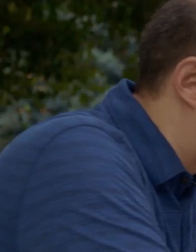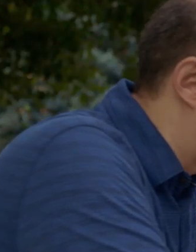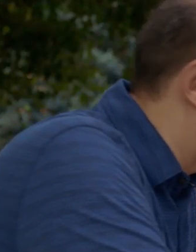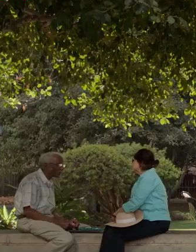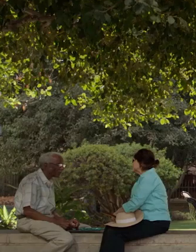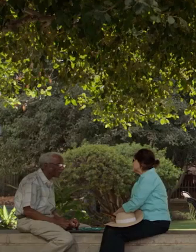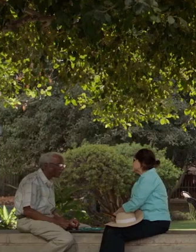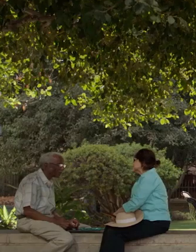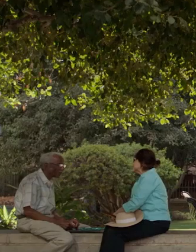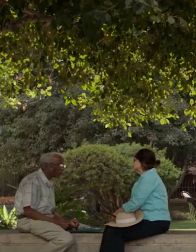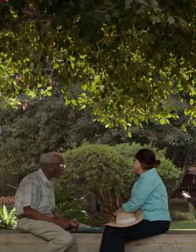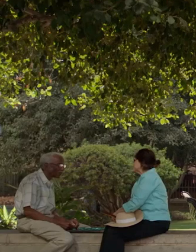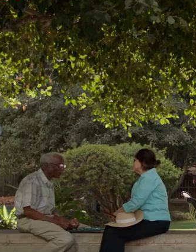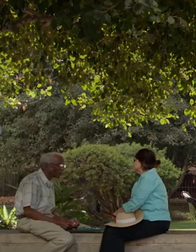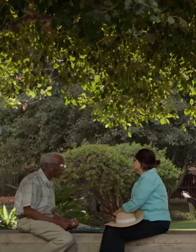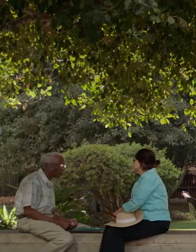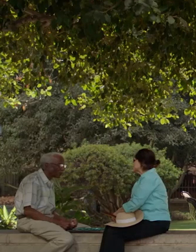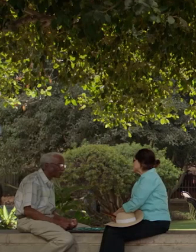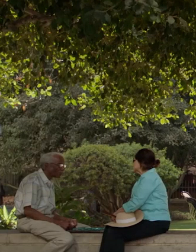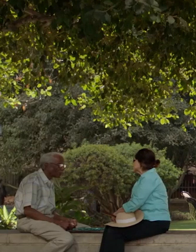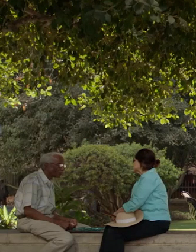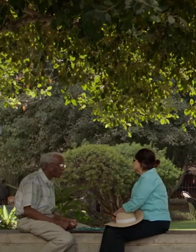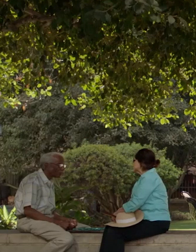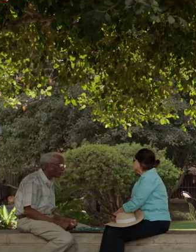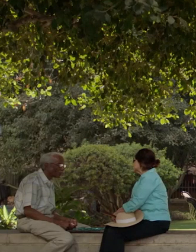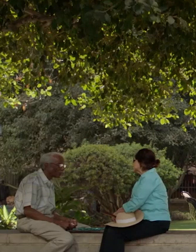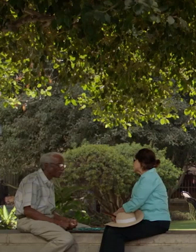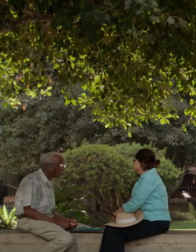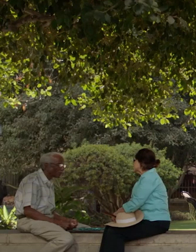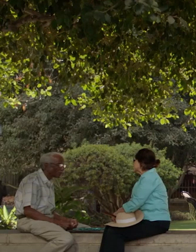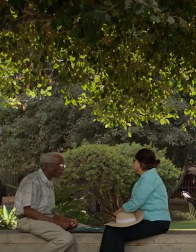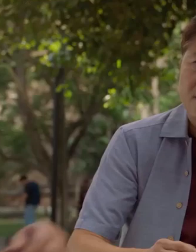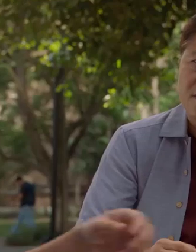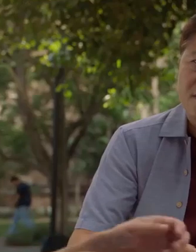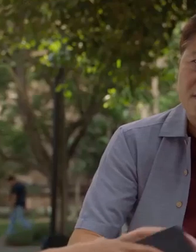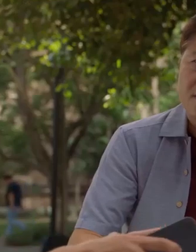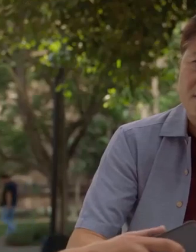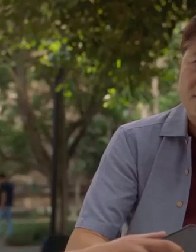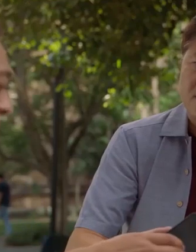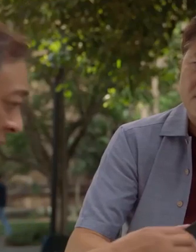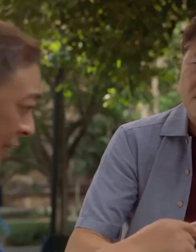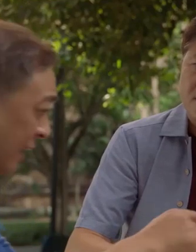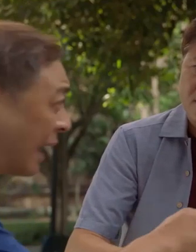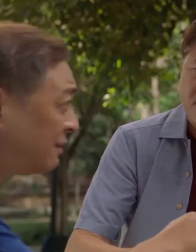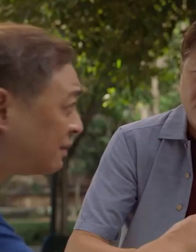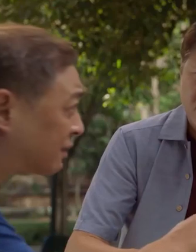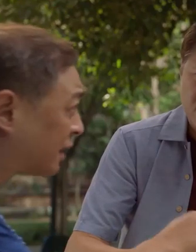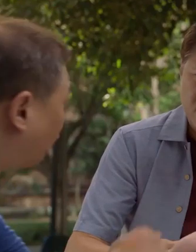的分配，比如地方医疗、更多的政府席位。想要给自己发声啊，